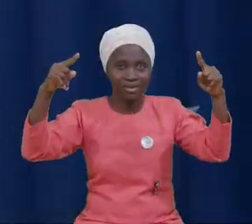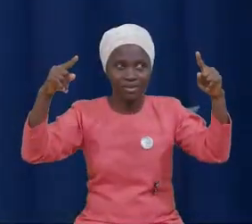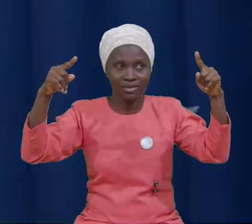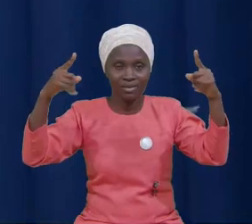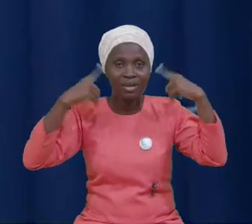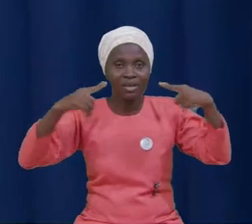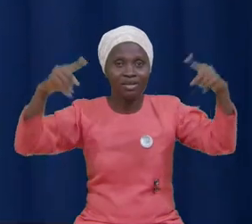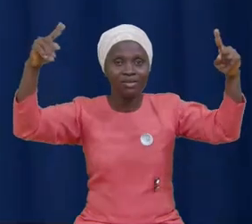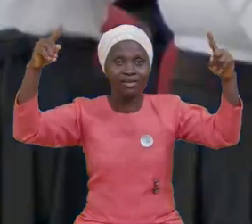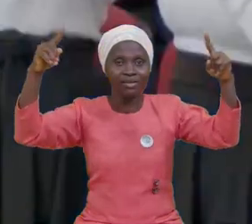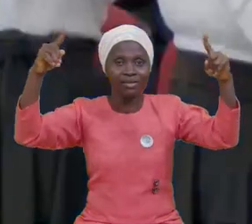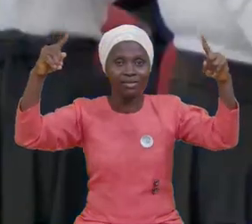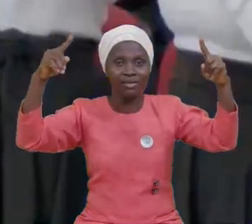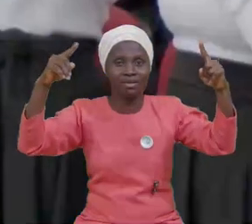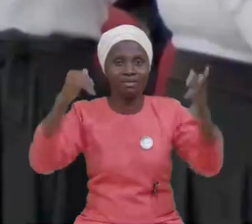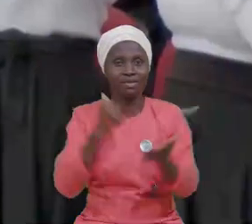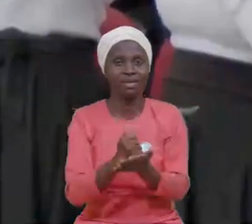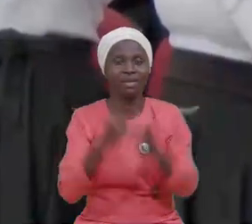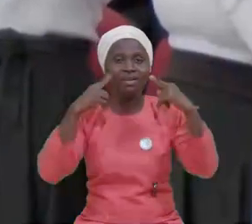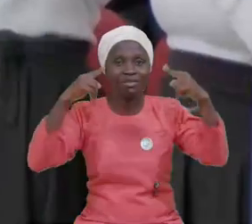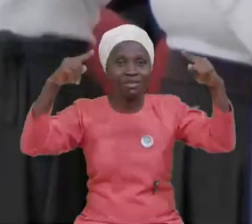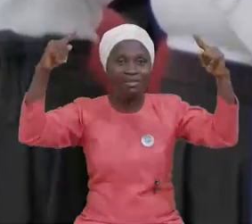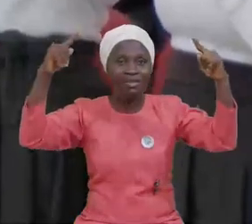Le succès, le succès.